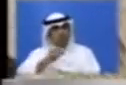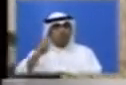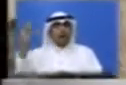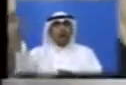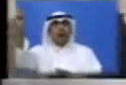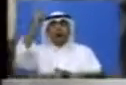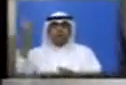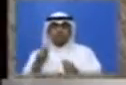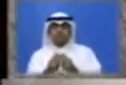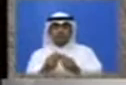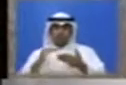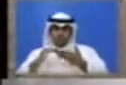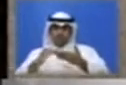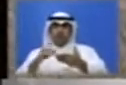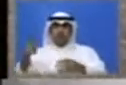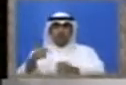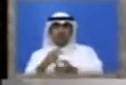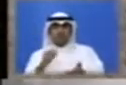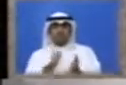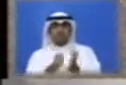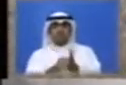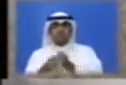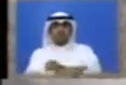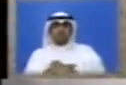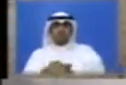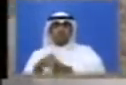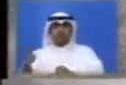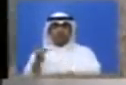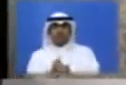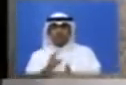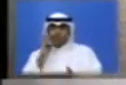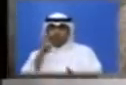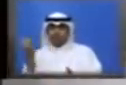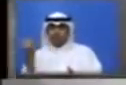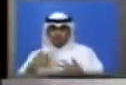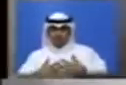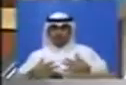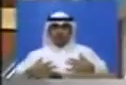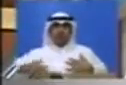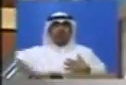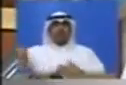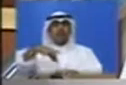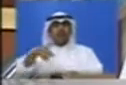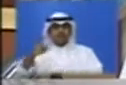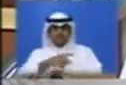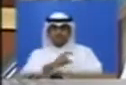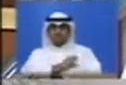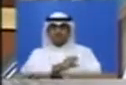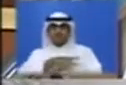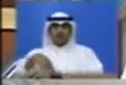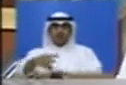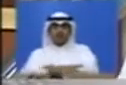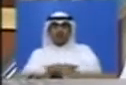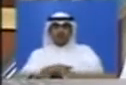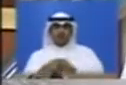طريق فروعه الإرادية، حرصا منه على إدخال البهجة والسرور إلى قلوب المحتاجين. فرعين الأساسيين